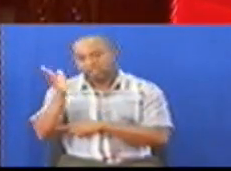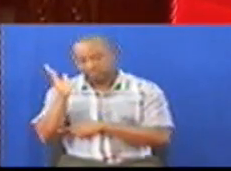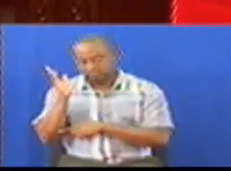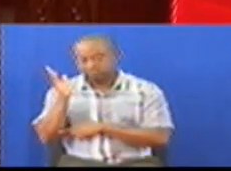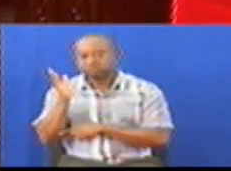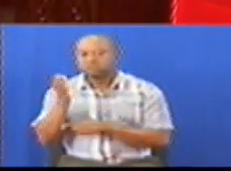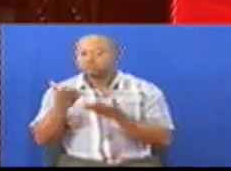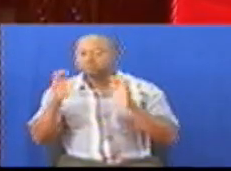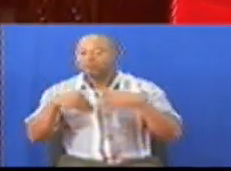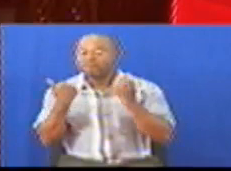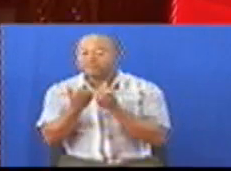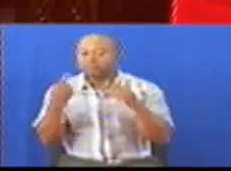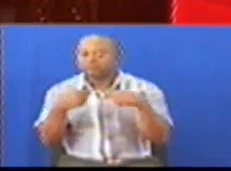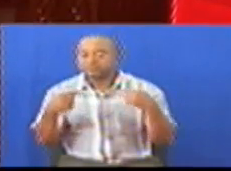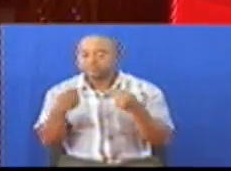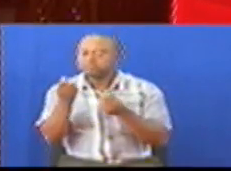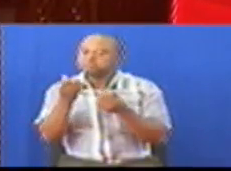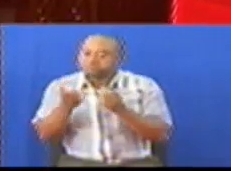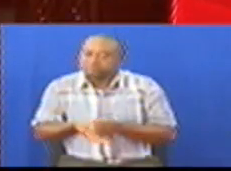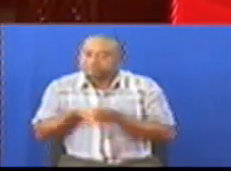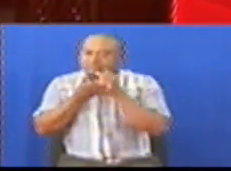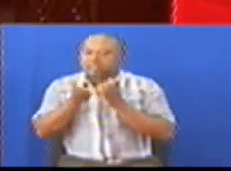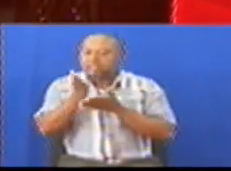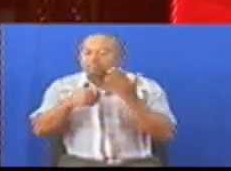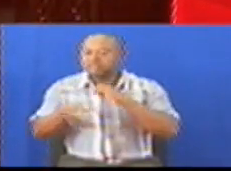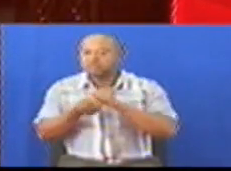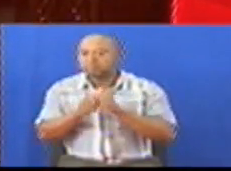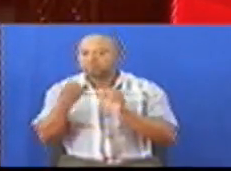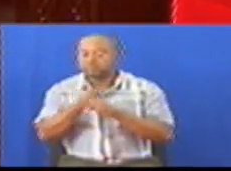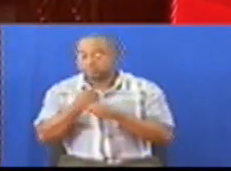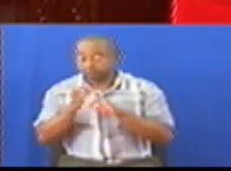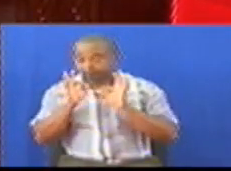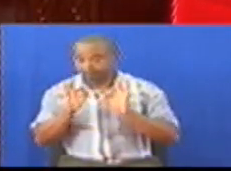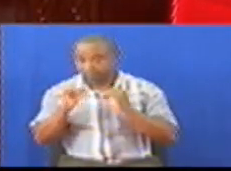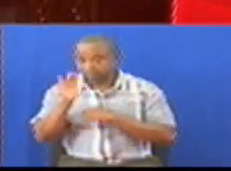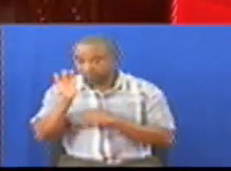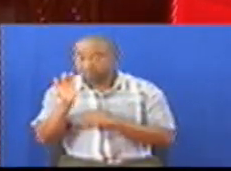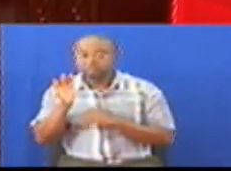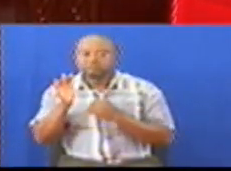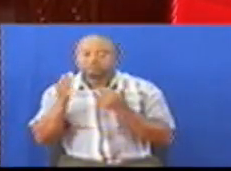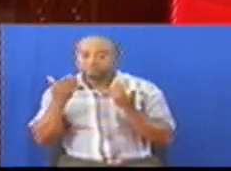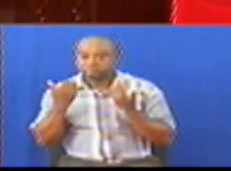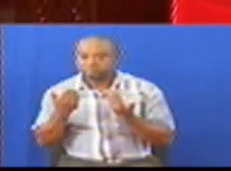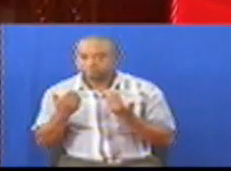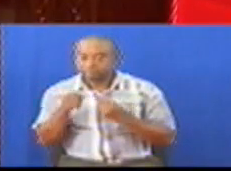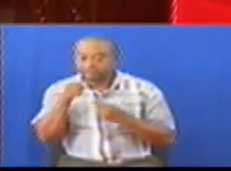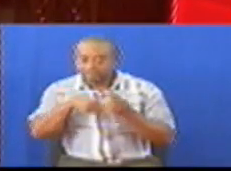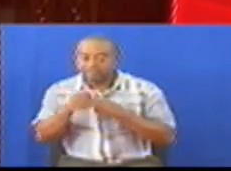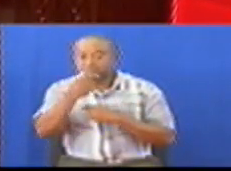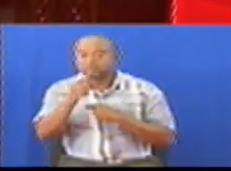uwepo wao umesababisha baadhi ya mambo kufanyika hata kama sio kwa weledi na ufanisi ambao ungetamalaki kama nchi hii